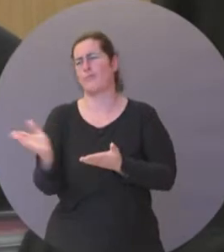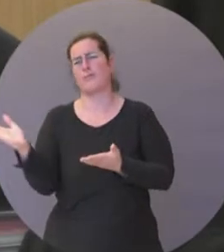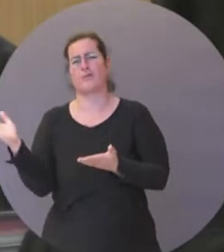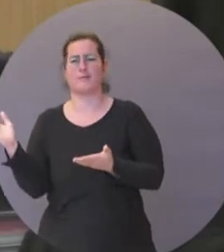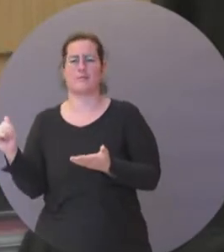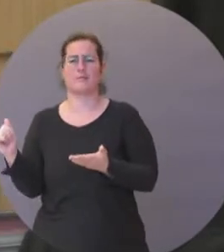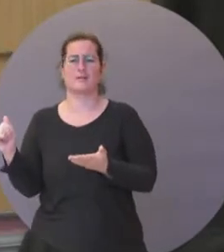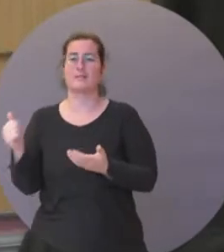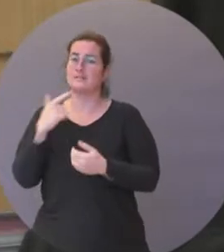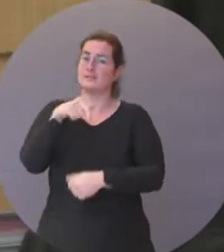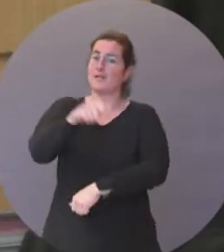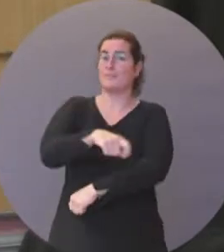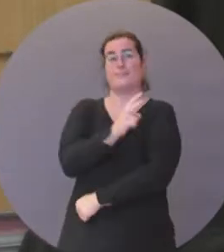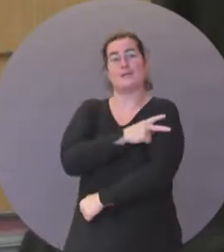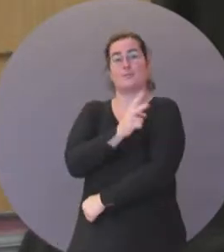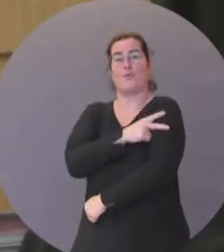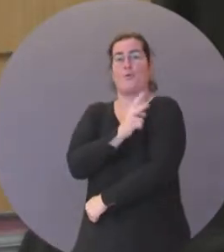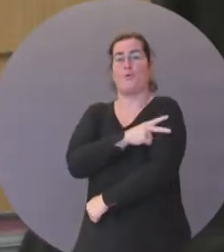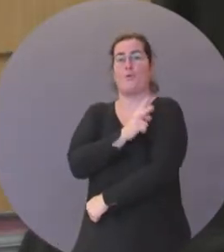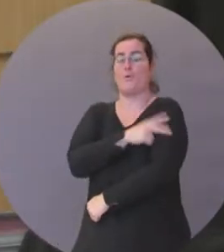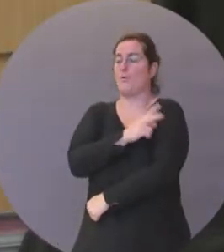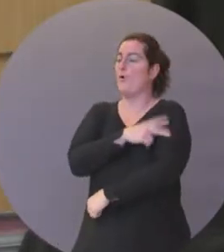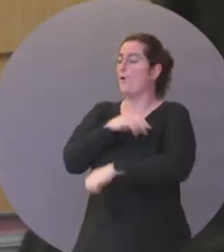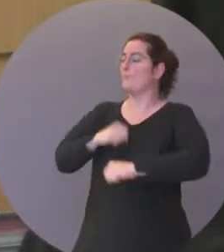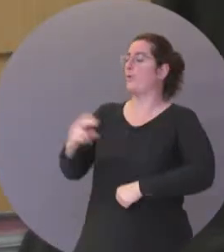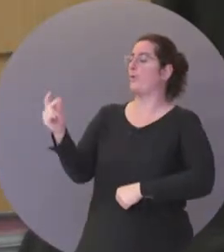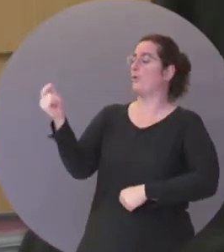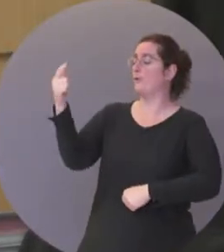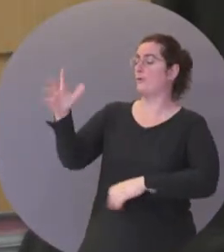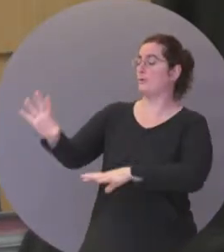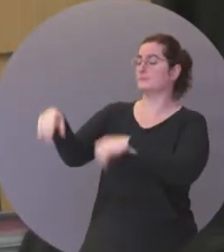employeurs pourraient ainsi disposer de travailleurs gratuits